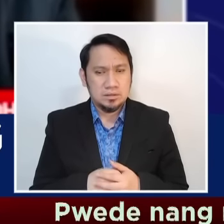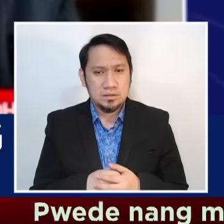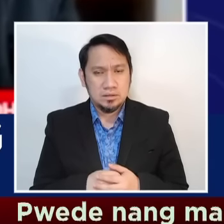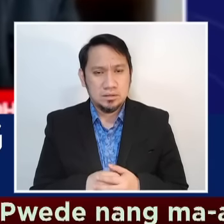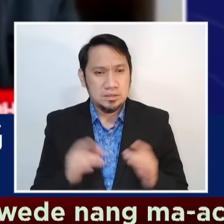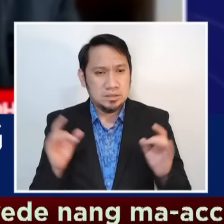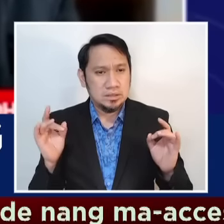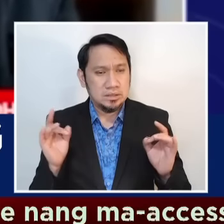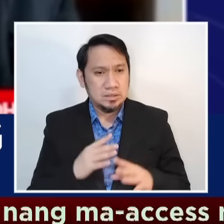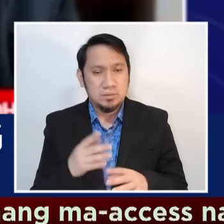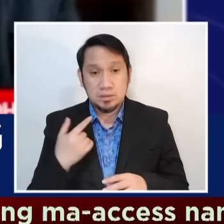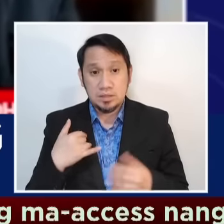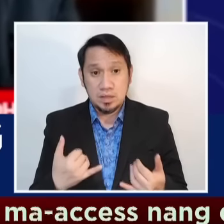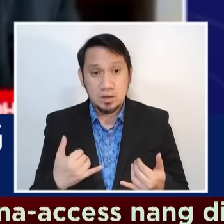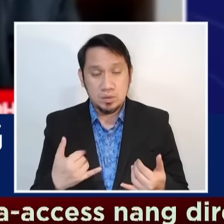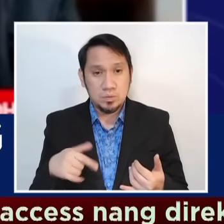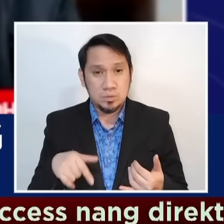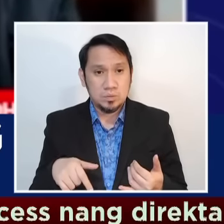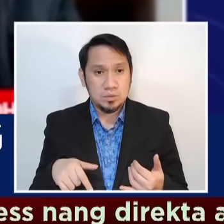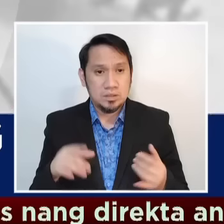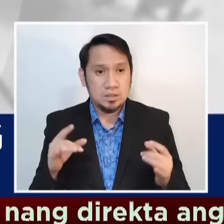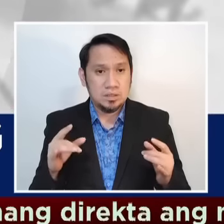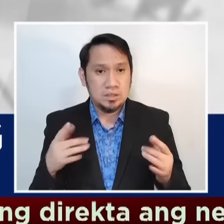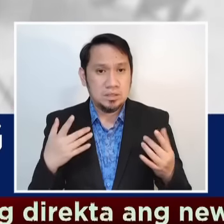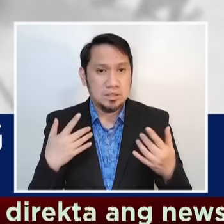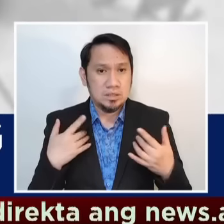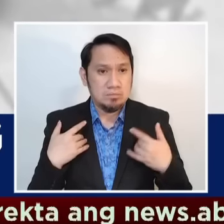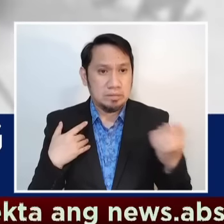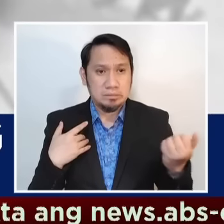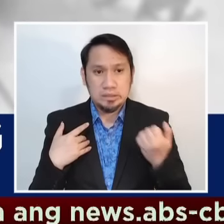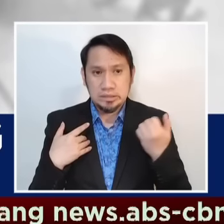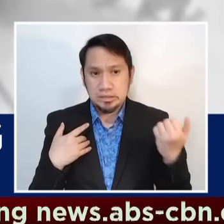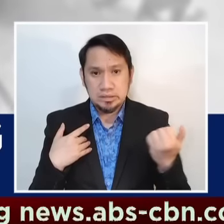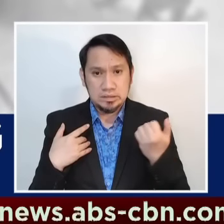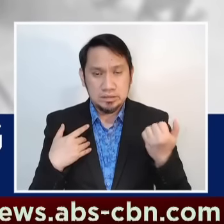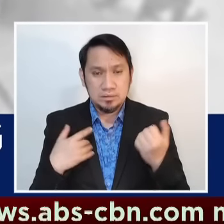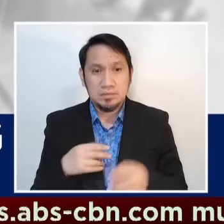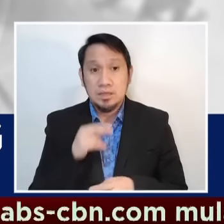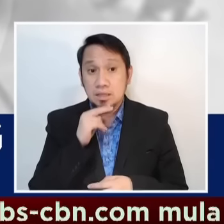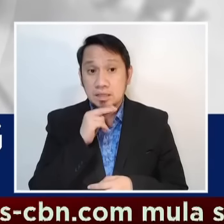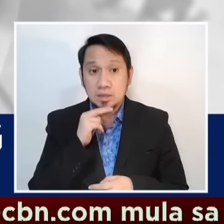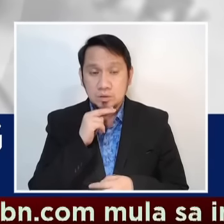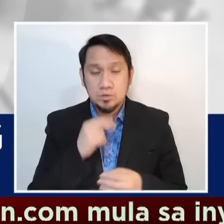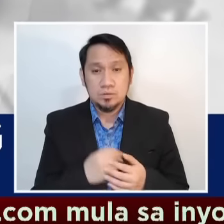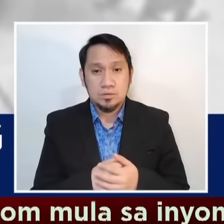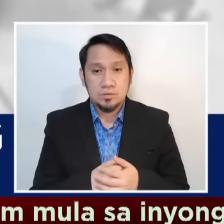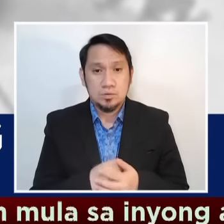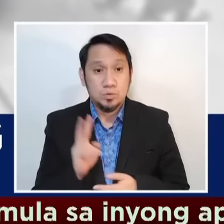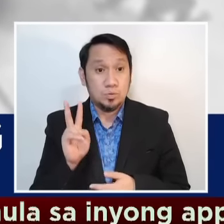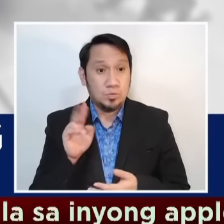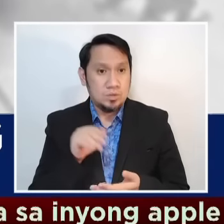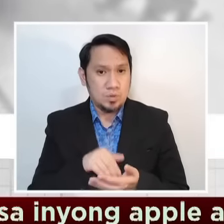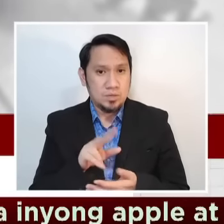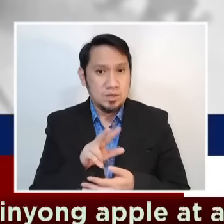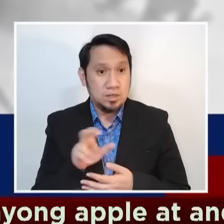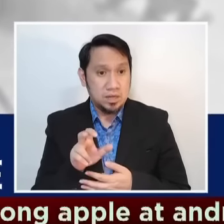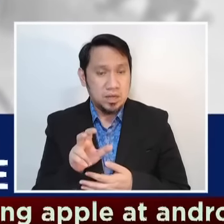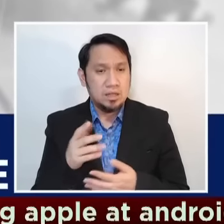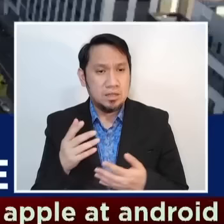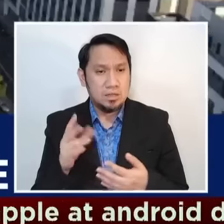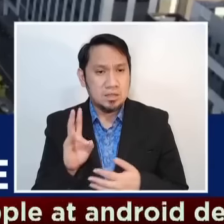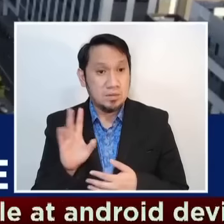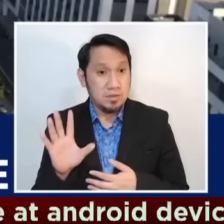alert level for dengue. Sa Negros Occidental, kung saan higit 2,300 na ang mga kaso